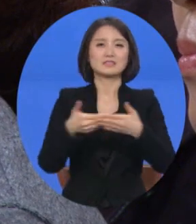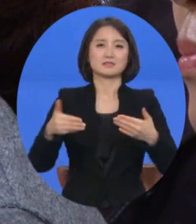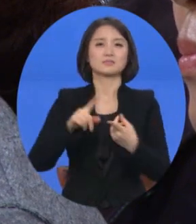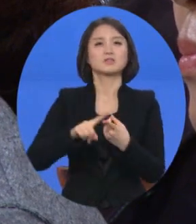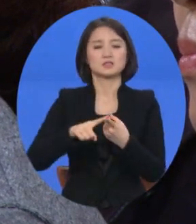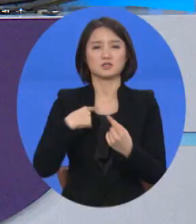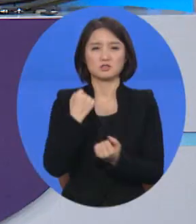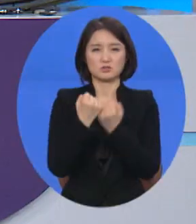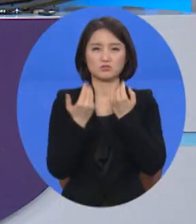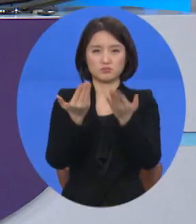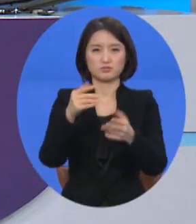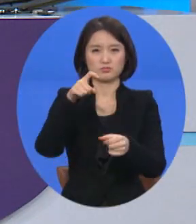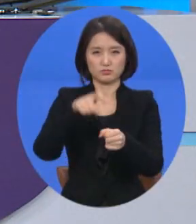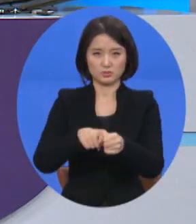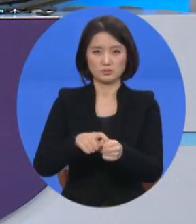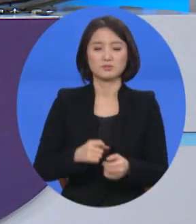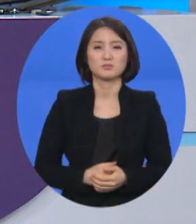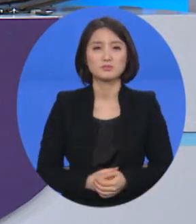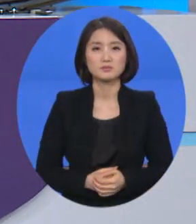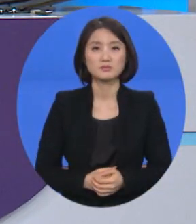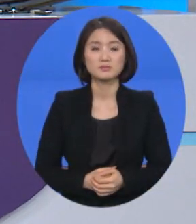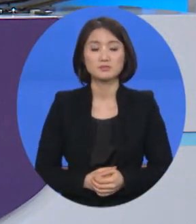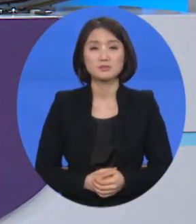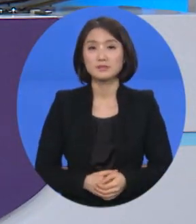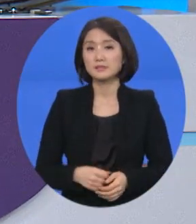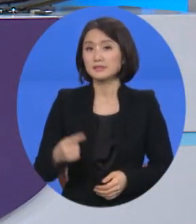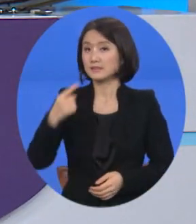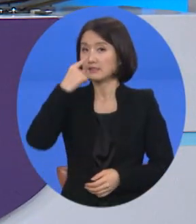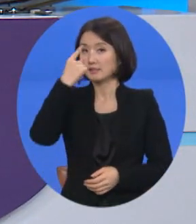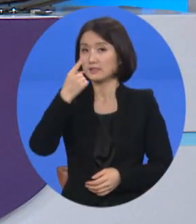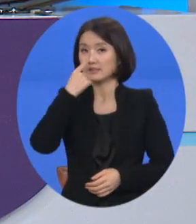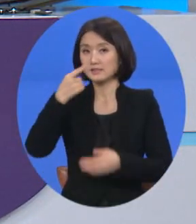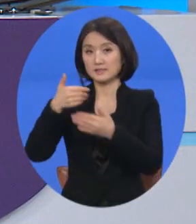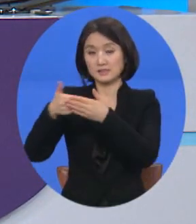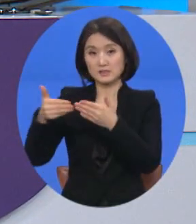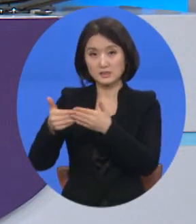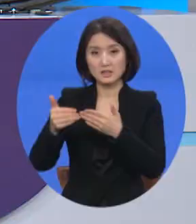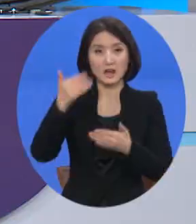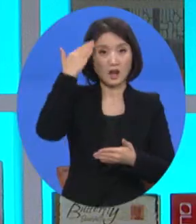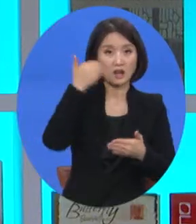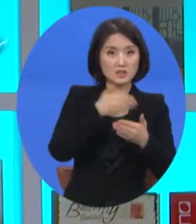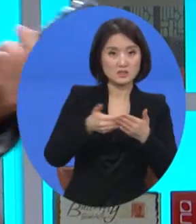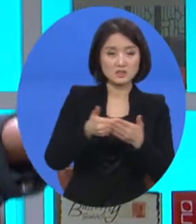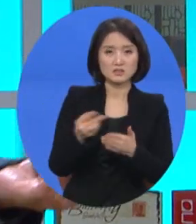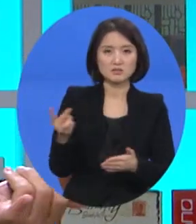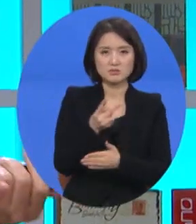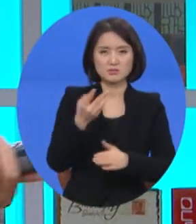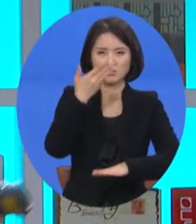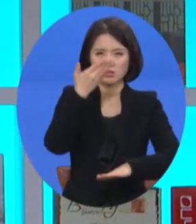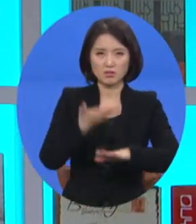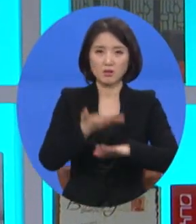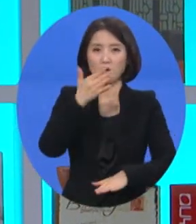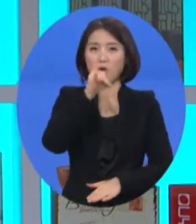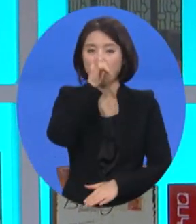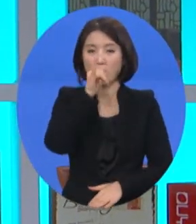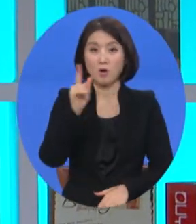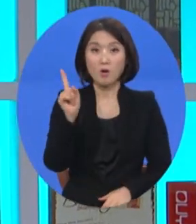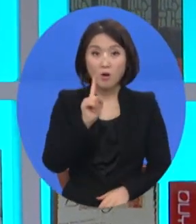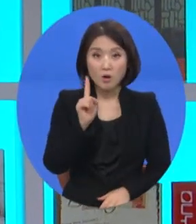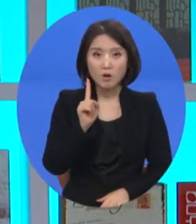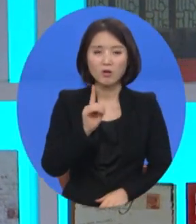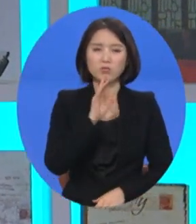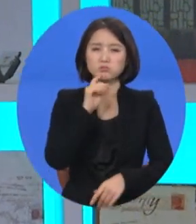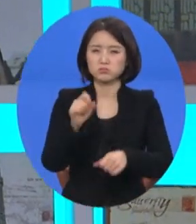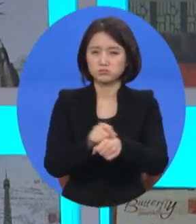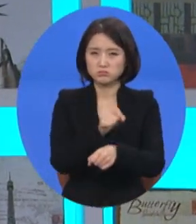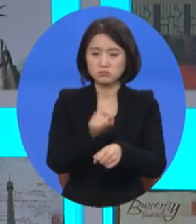하고 달리 보는 것이다 가 아닌 것이 우리의 그림의 특색입니다 그래서 화가 정작 뭐 어떤